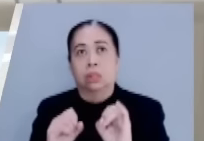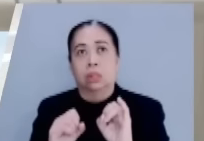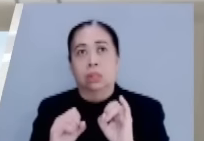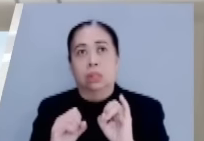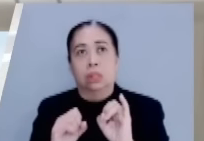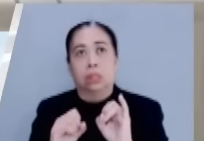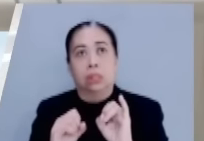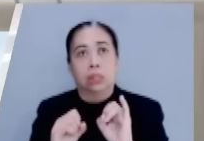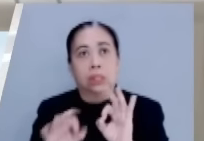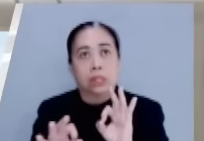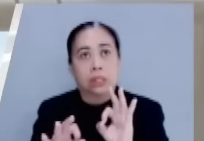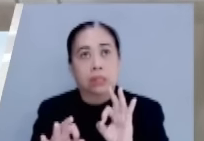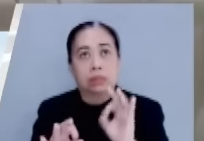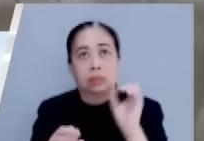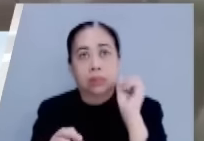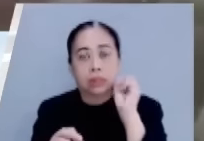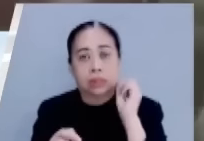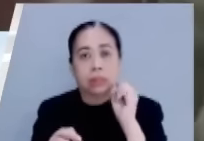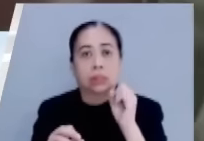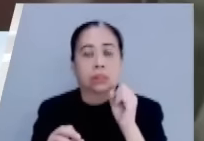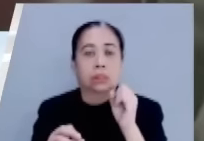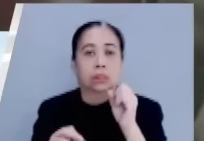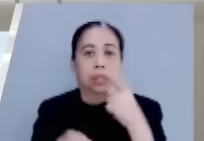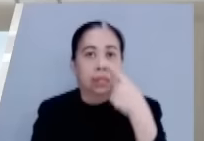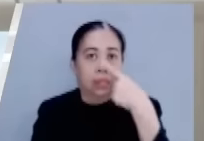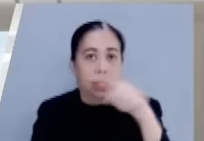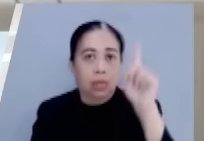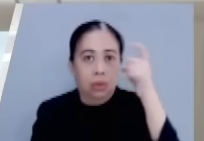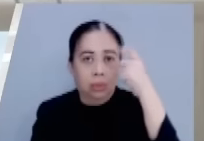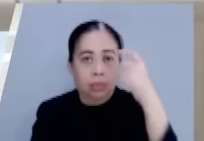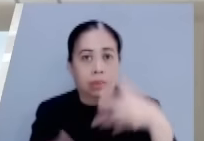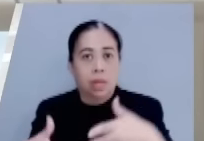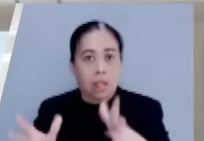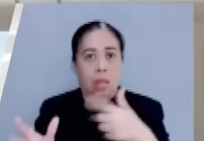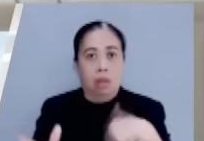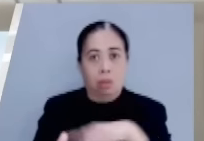Thai government will allow us, pwede naming